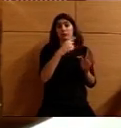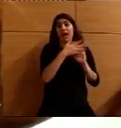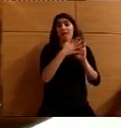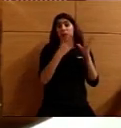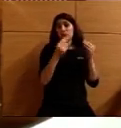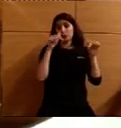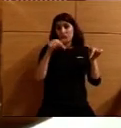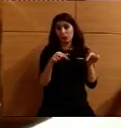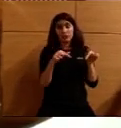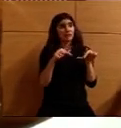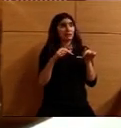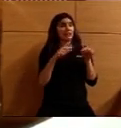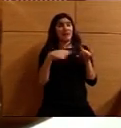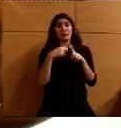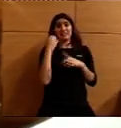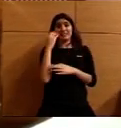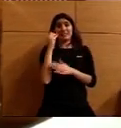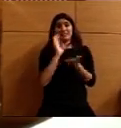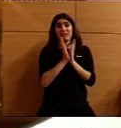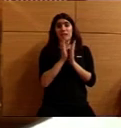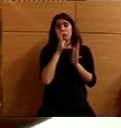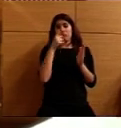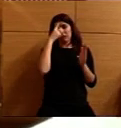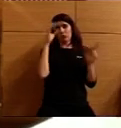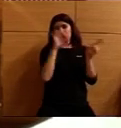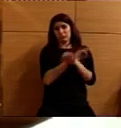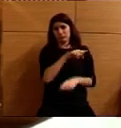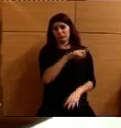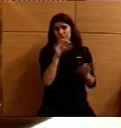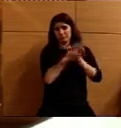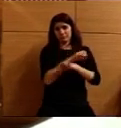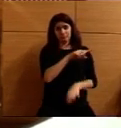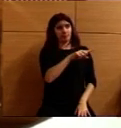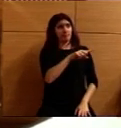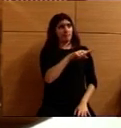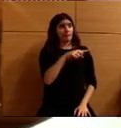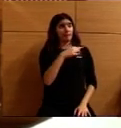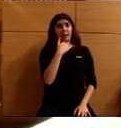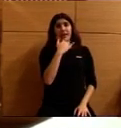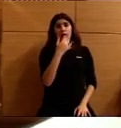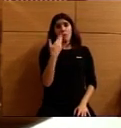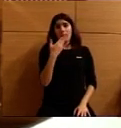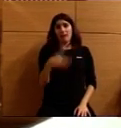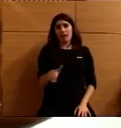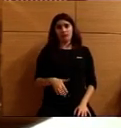prou i a més ha hagut d'intervindre, doncs al final s'ha torbat i ha agarrat una cosa per lo que no